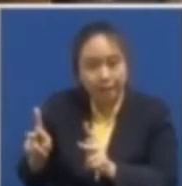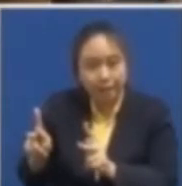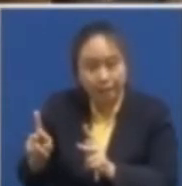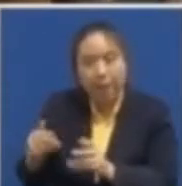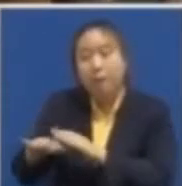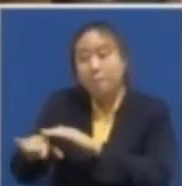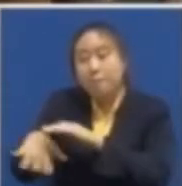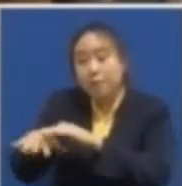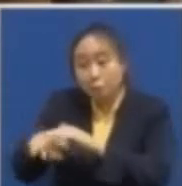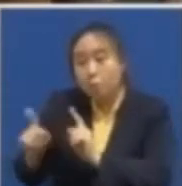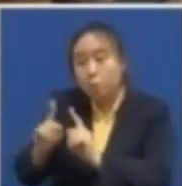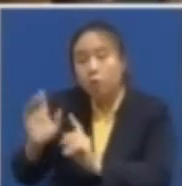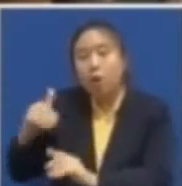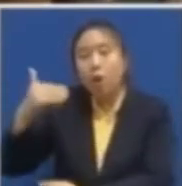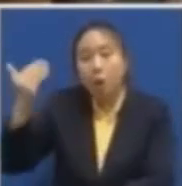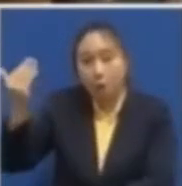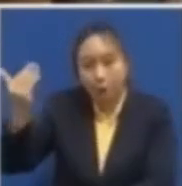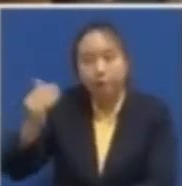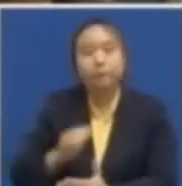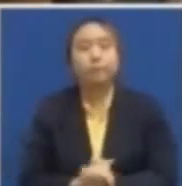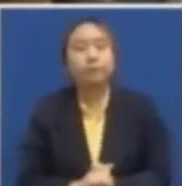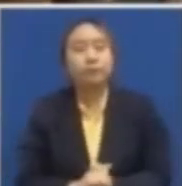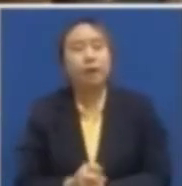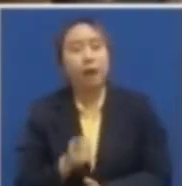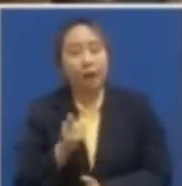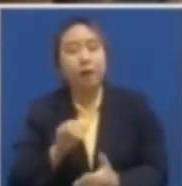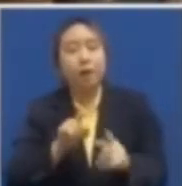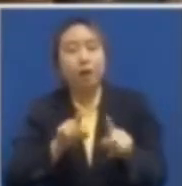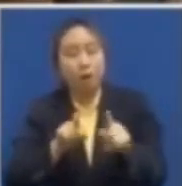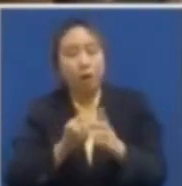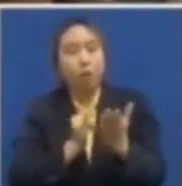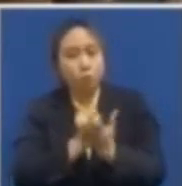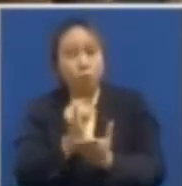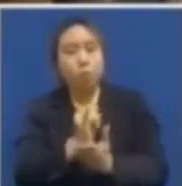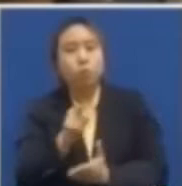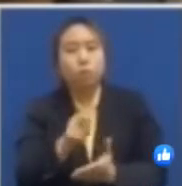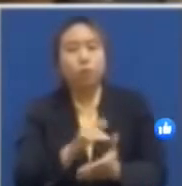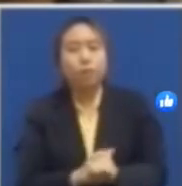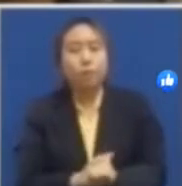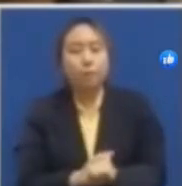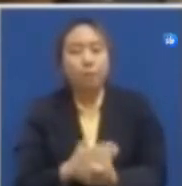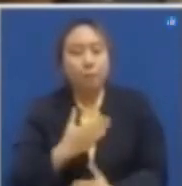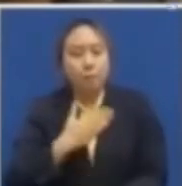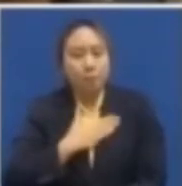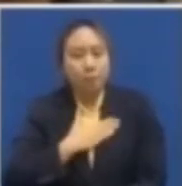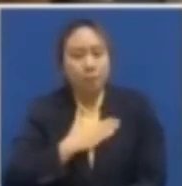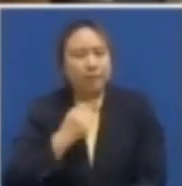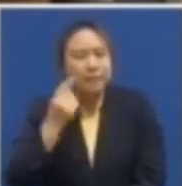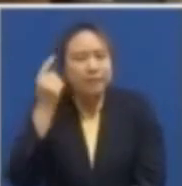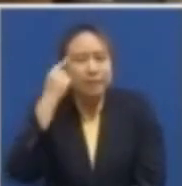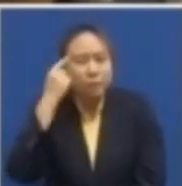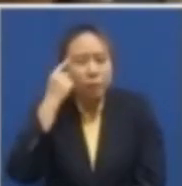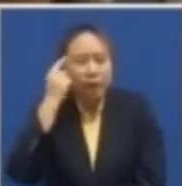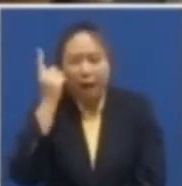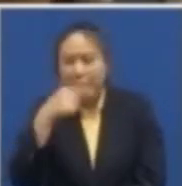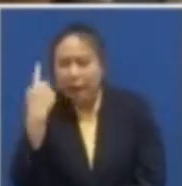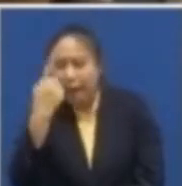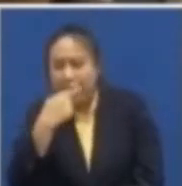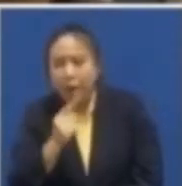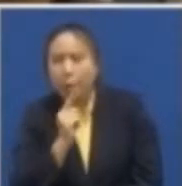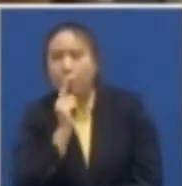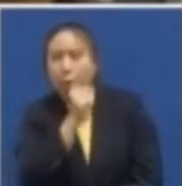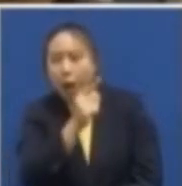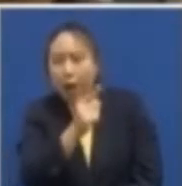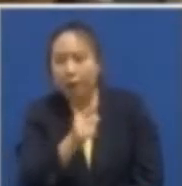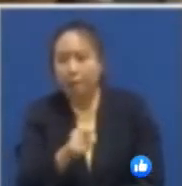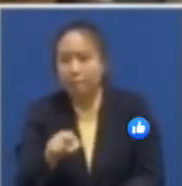อนซึ่งก็เป็นเรื่องที่ชอบและผมคิดว่าคงไม่มีใครจะไปกล่าวอ้างว่าท่านว